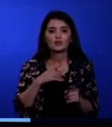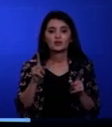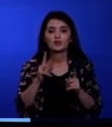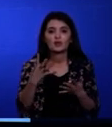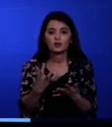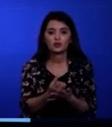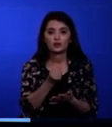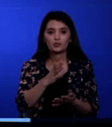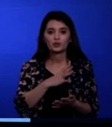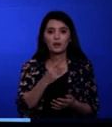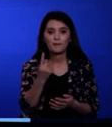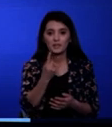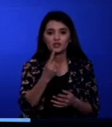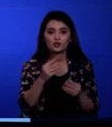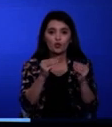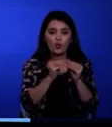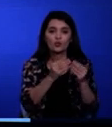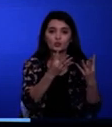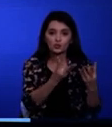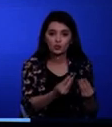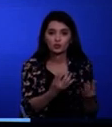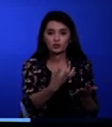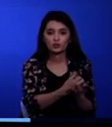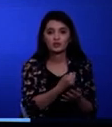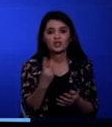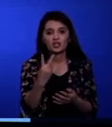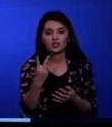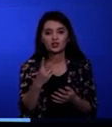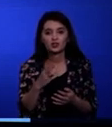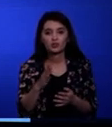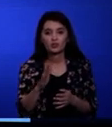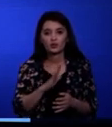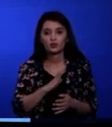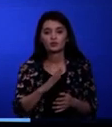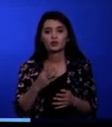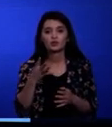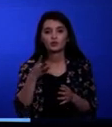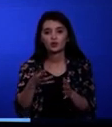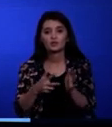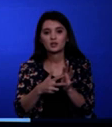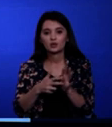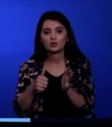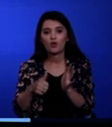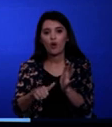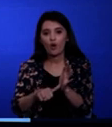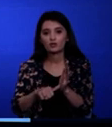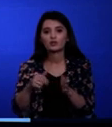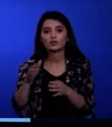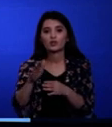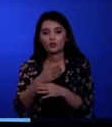topib oldik? 1-10 kunlikni. 2-chi bo'lib 4800 ni 6 ga bo'lib 2